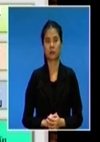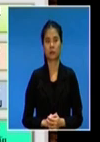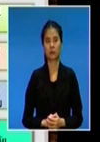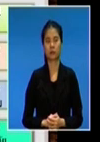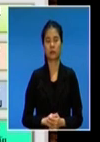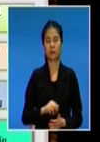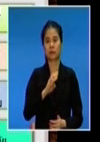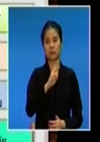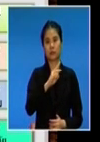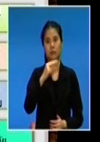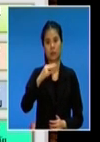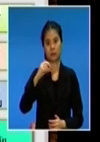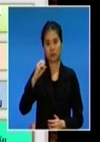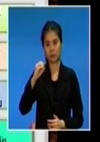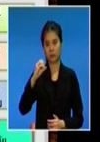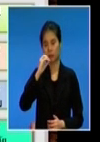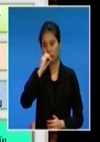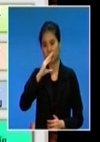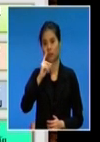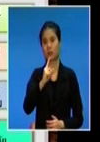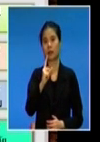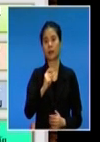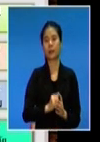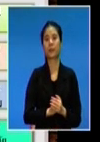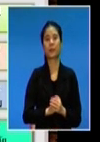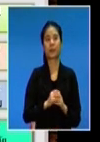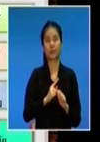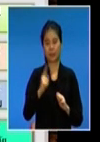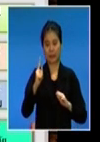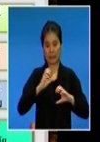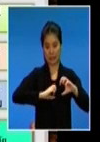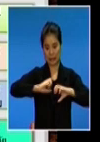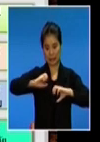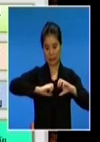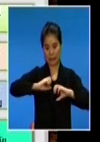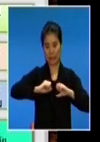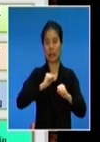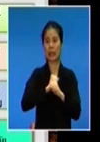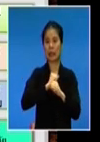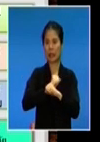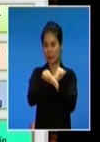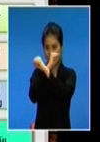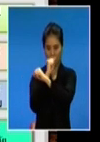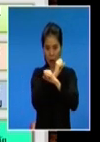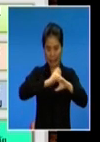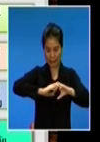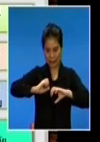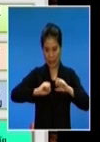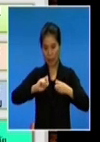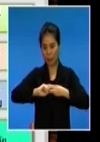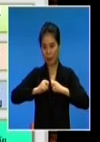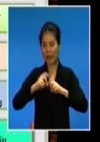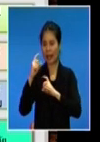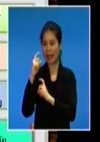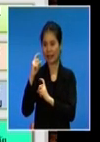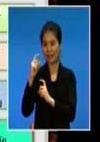WHO ก็คือองค์การอนามัยโลกเนี่ยเขาชี้มาว่าข้อหนึ่งก็คือ management safety management เป็นเรื่องสำคัญถ้าไม่มีตรงนี้ที่เหลือเฟ